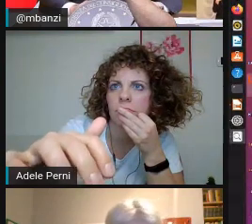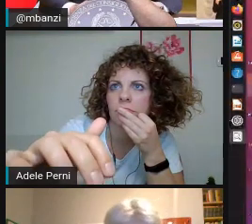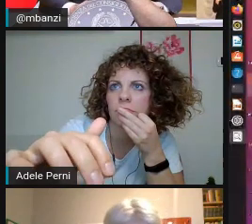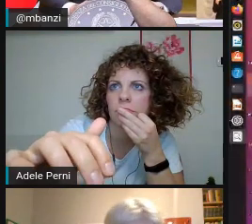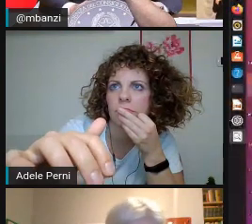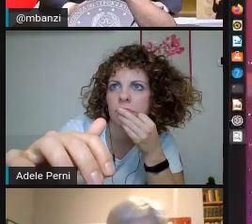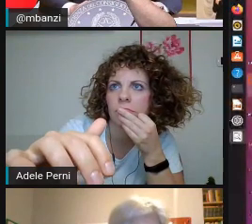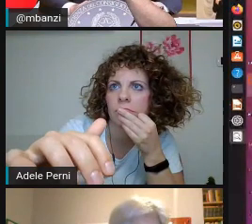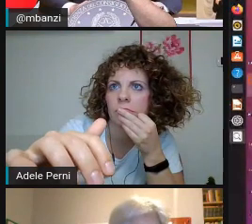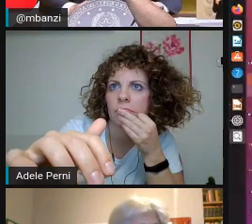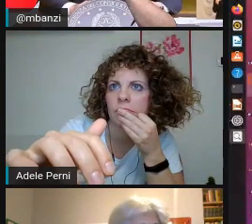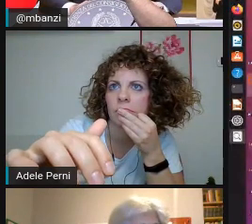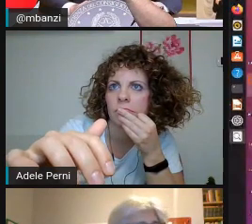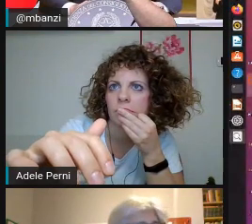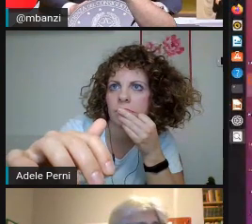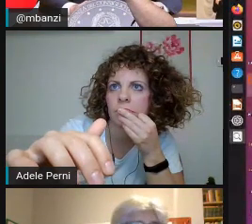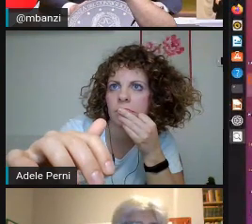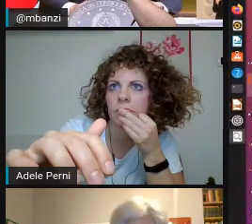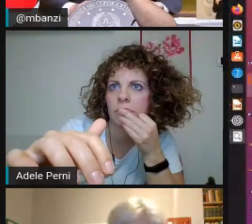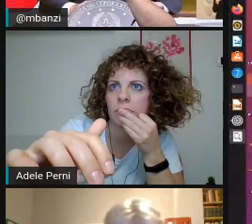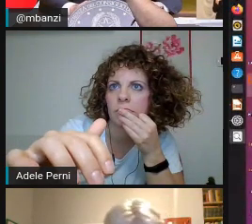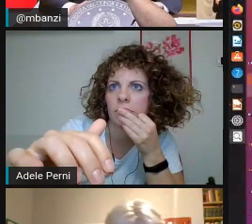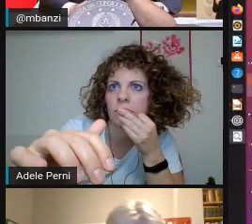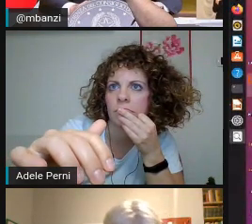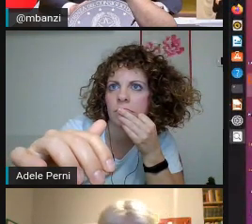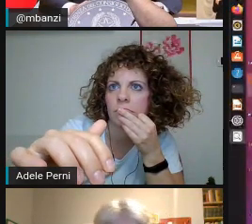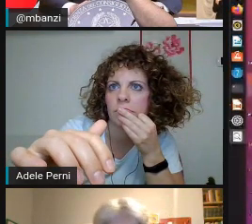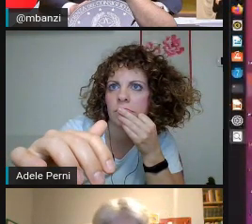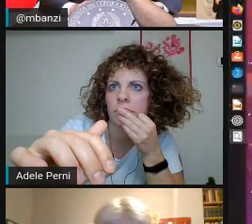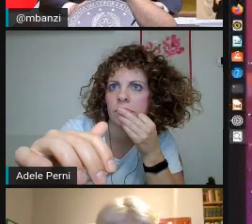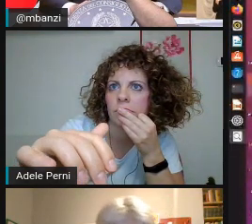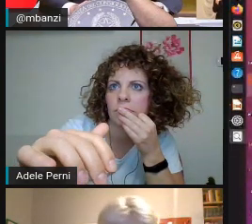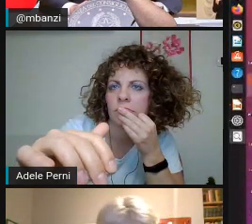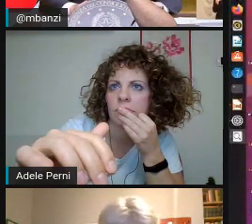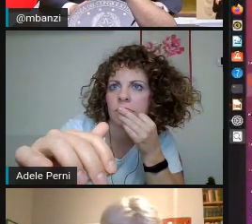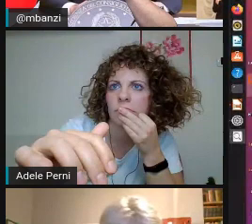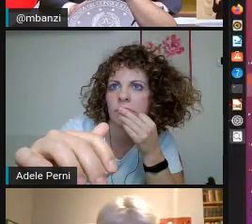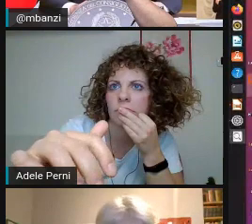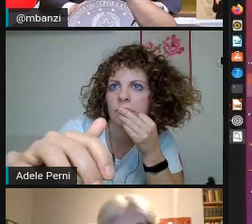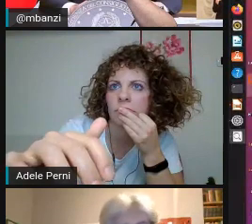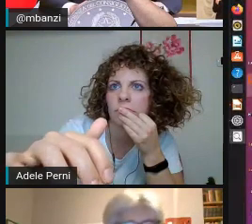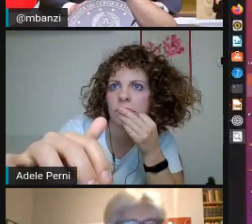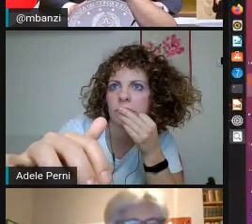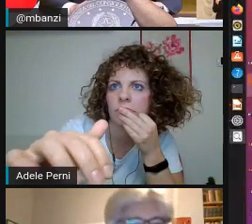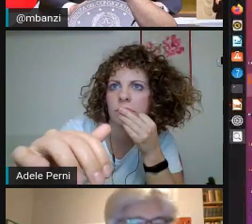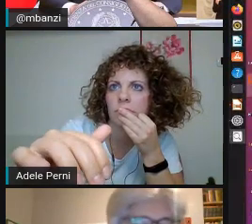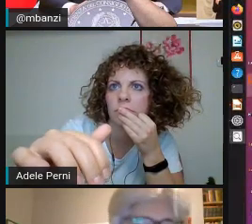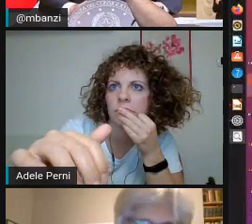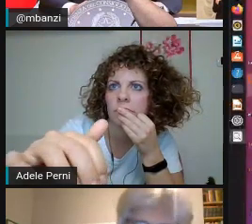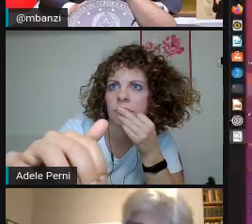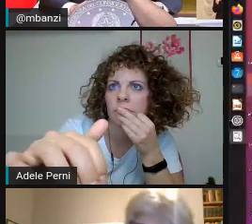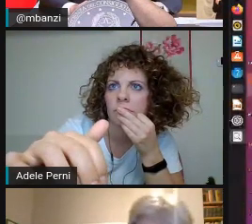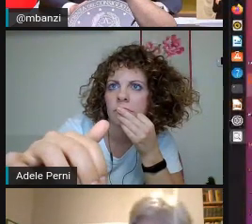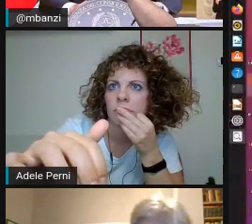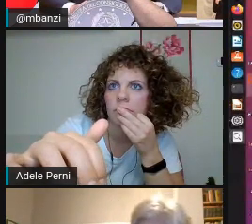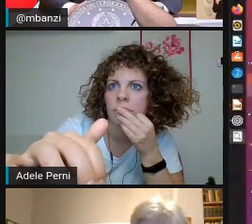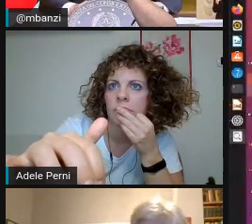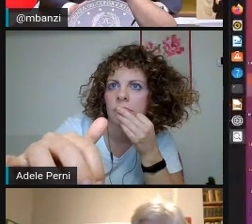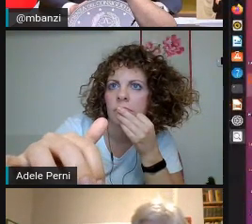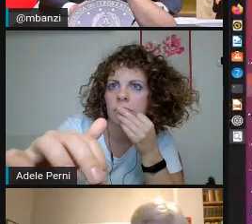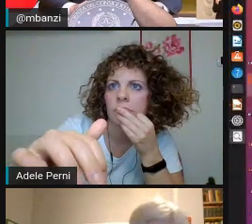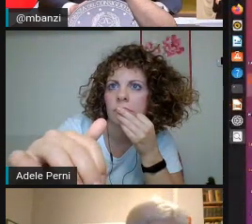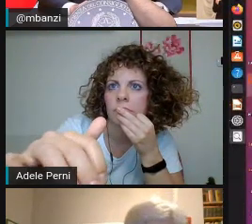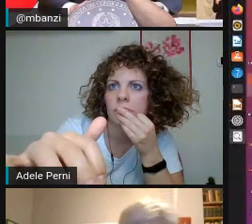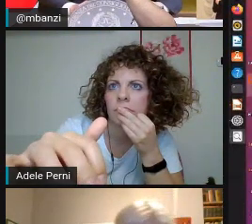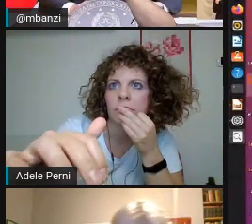ovviamente sempre per alcune cose cose legate anche qui come sempre macchine a